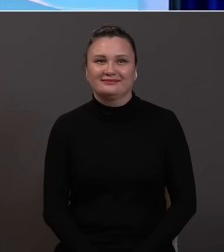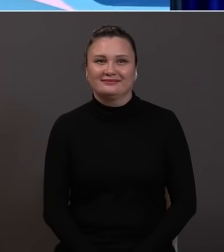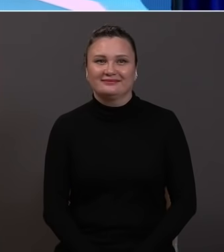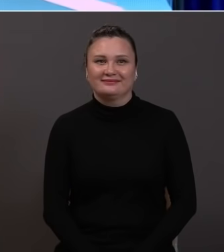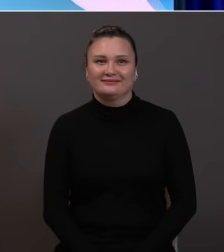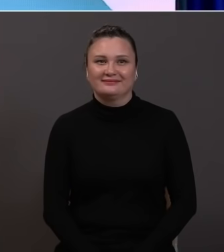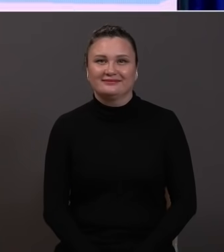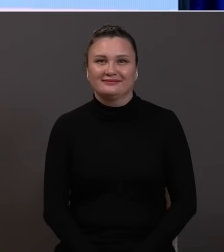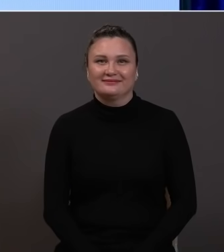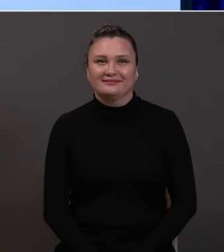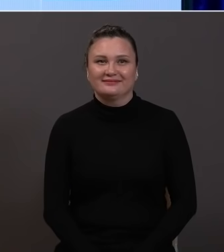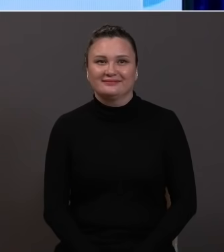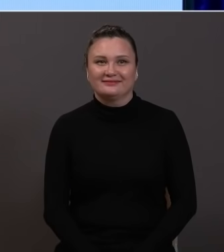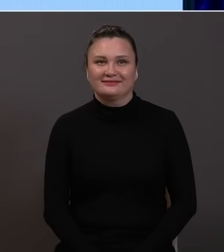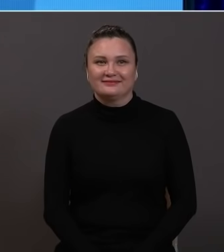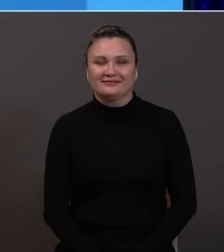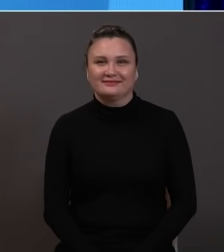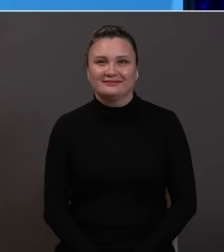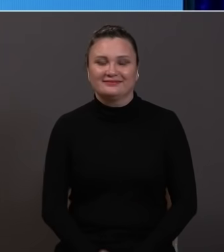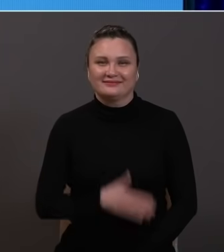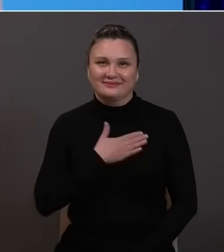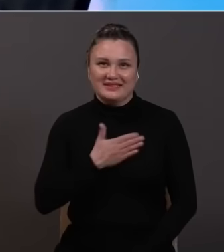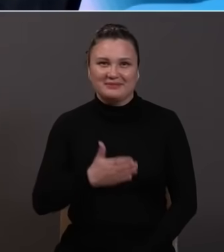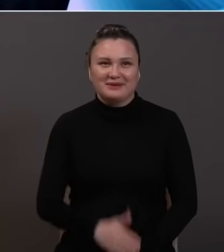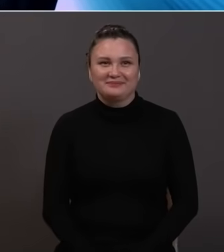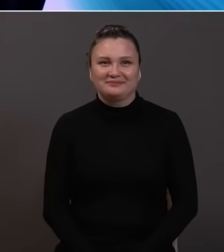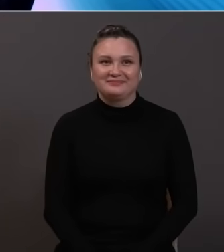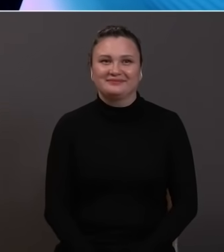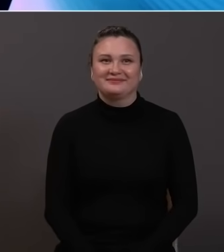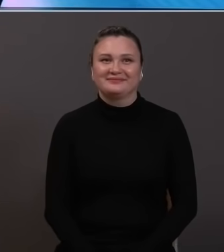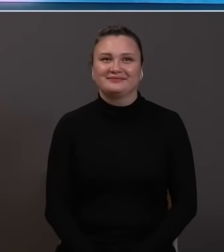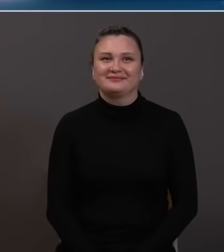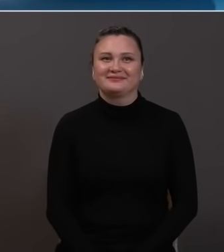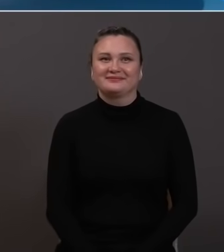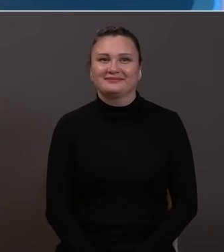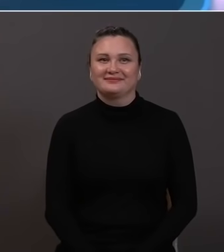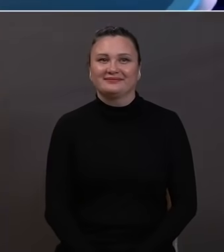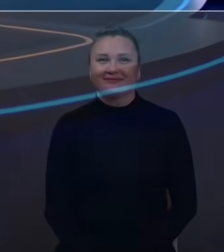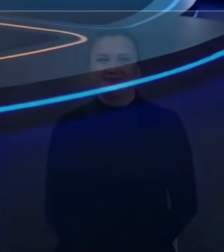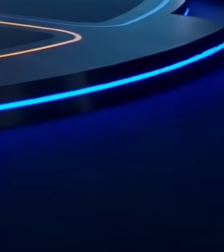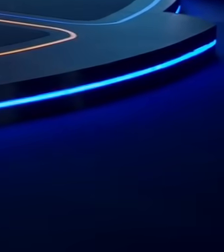Спасибо. Спасибо вам большое. Спасибо вам большое.